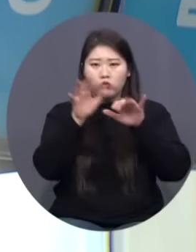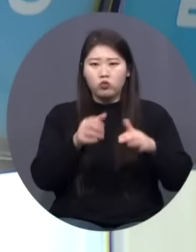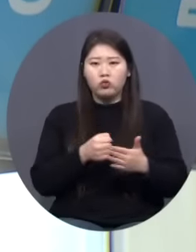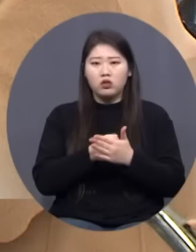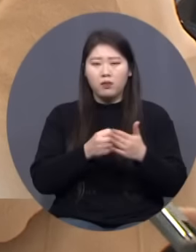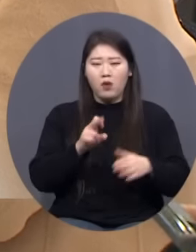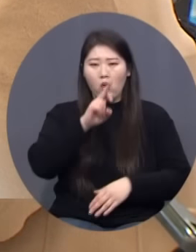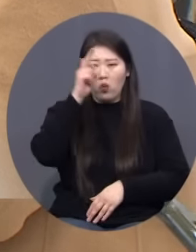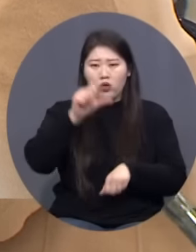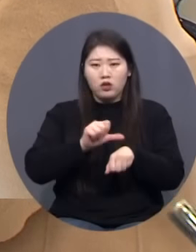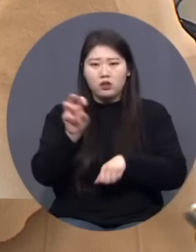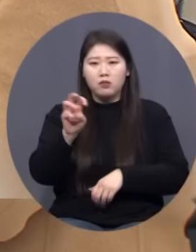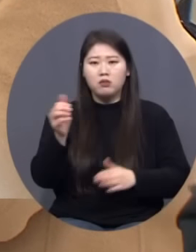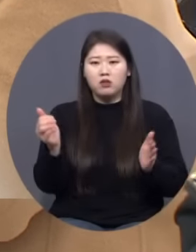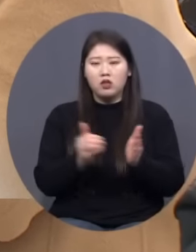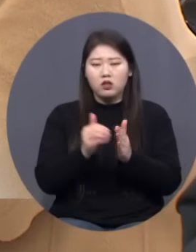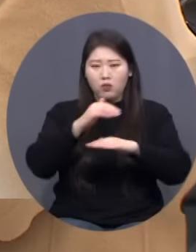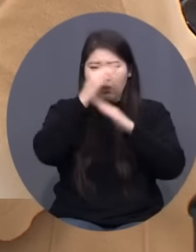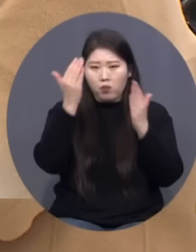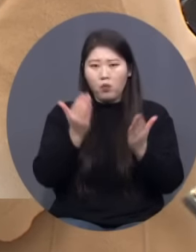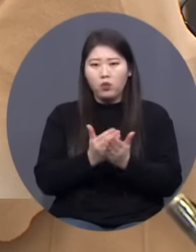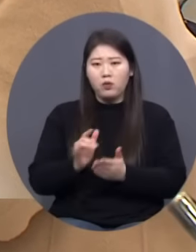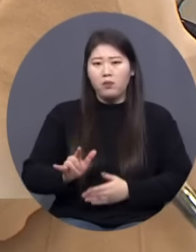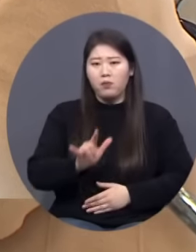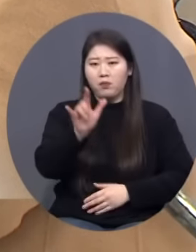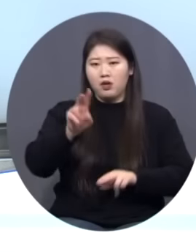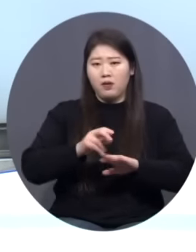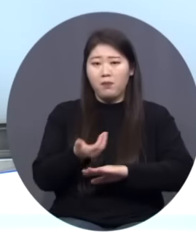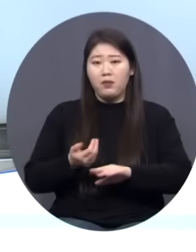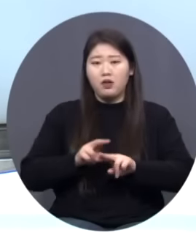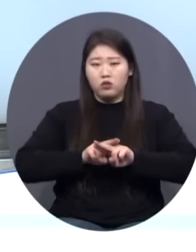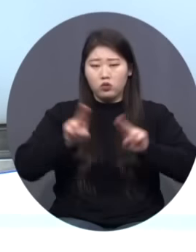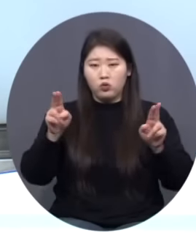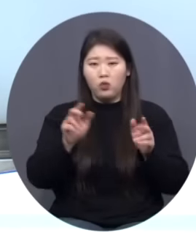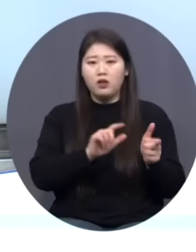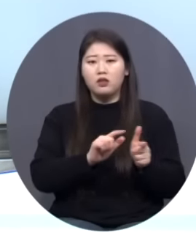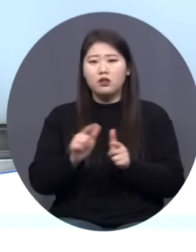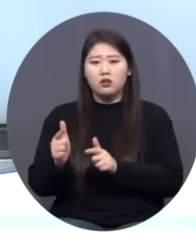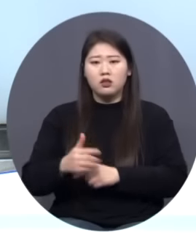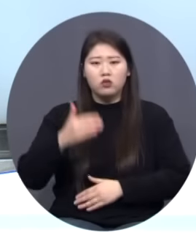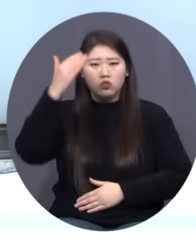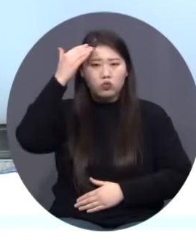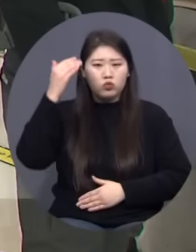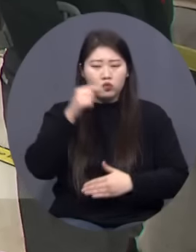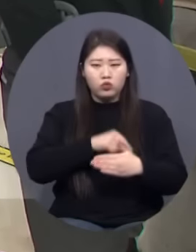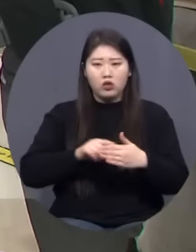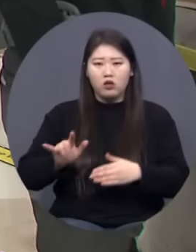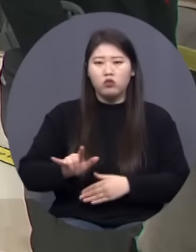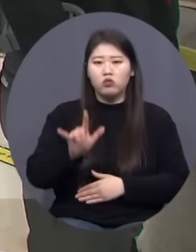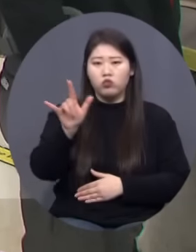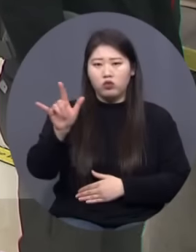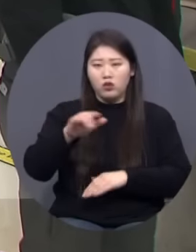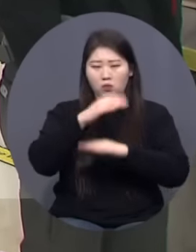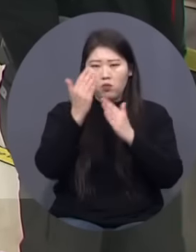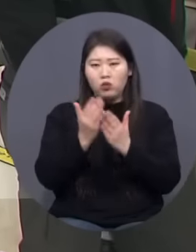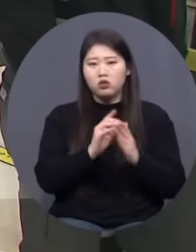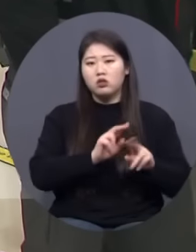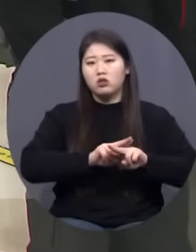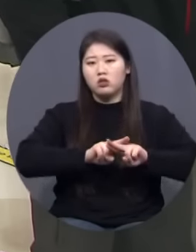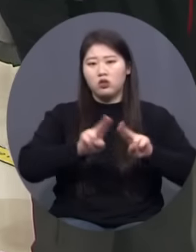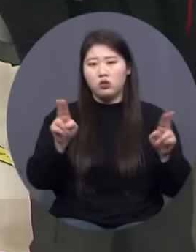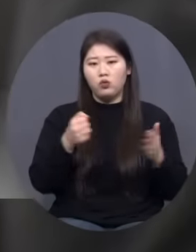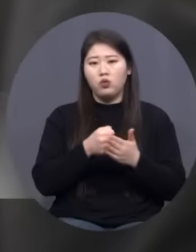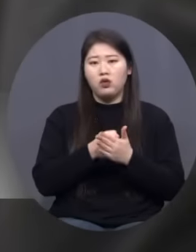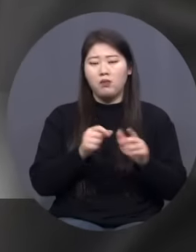5시 반까지 모든 항공편을 사전 결항 조치하는 등 국내선과 국제선 400여 편이 무더기 결항돼